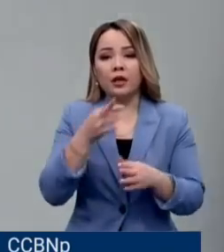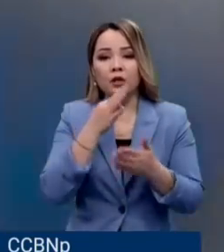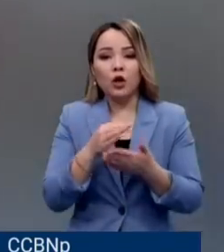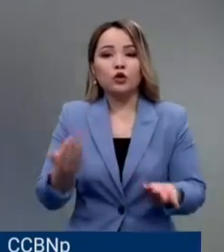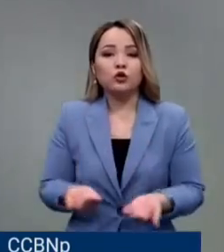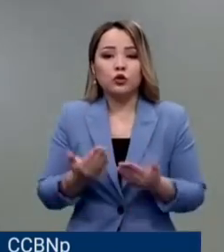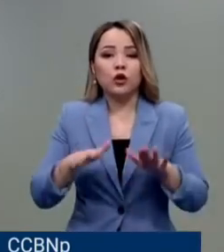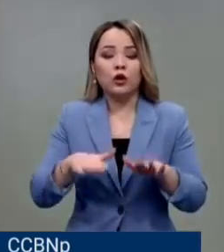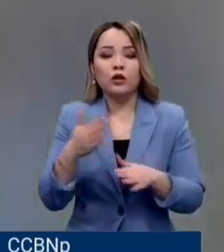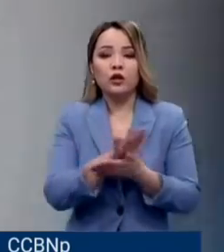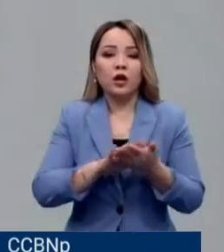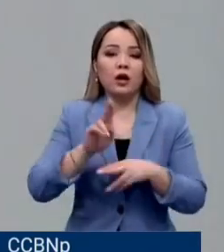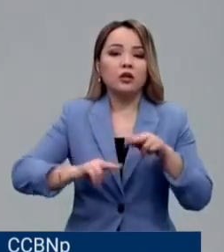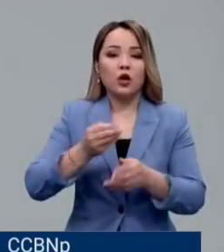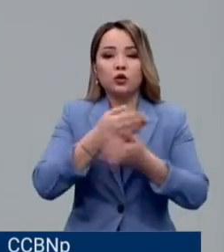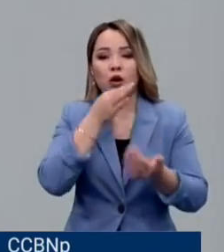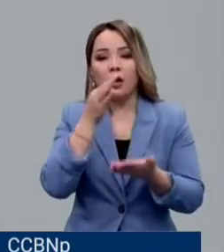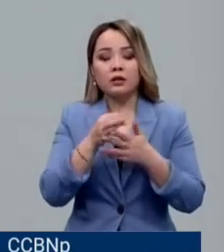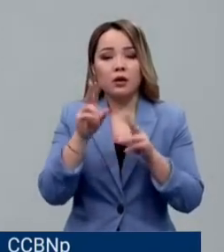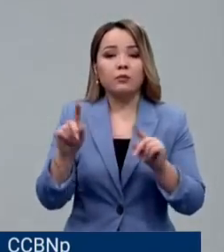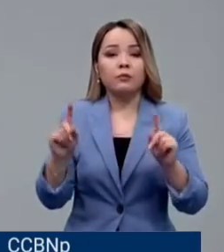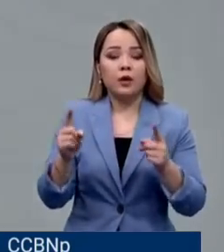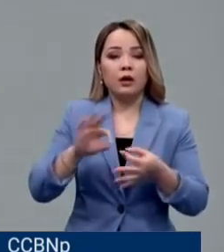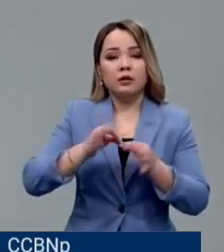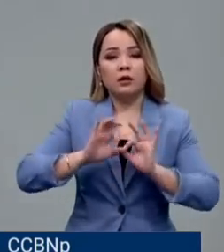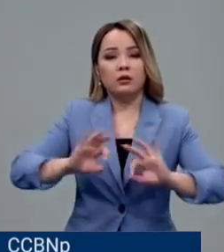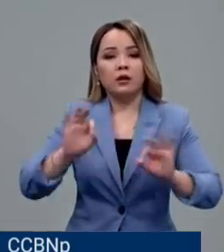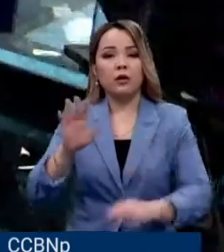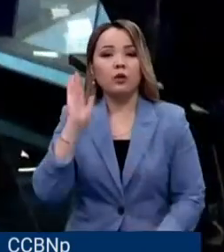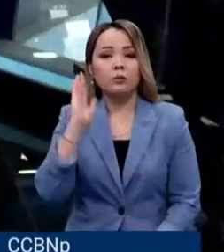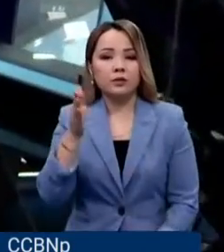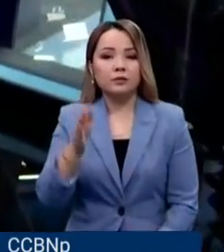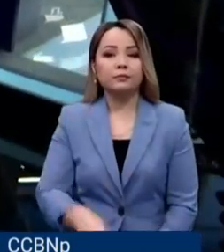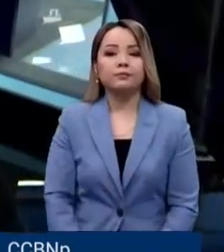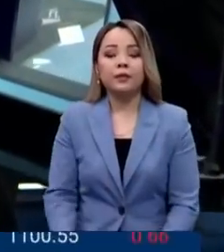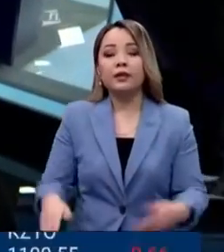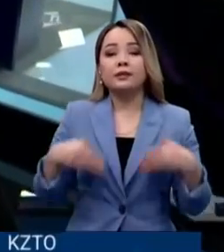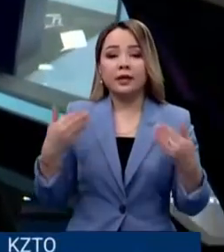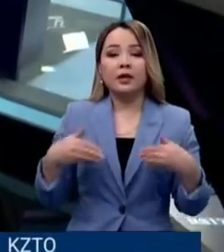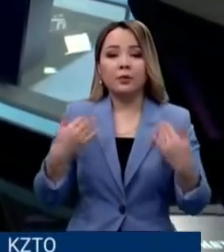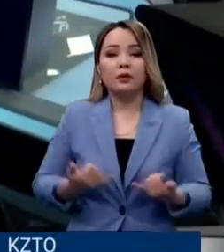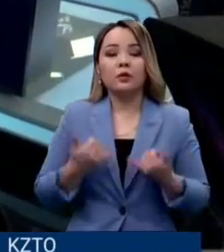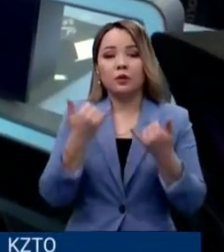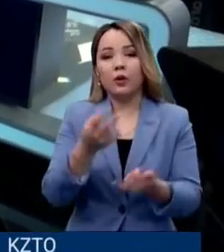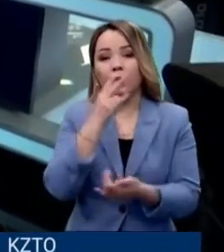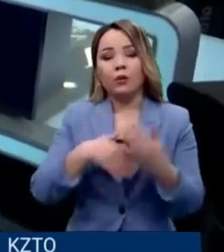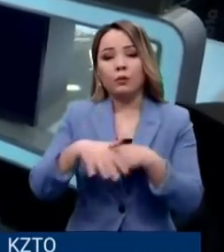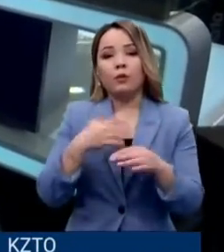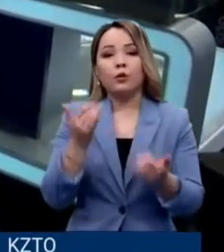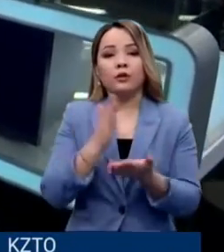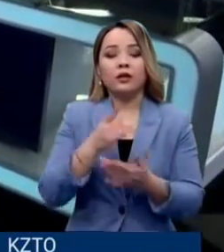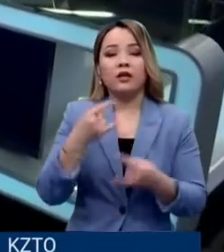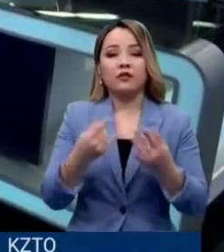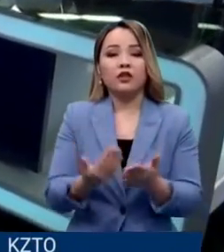тұрғын үй алдына ештеңе салынбайды деп отыр. Неге? Алда айтамыз. Біз клефердеміз Арым Алталаш басты